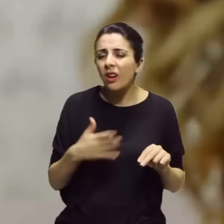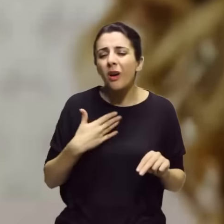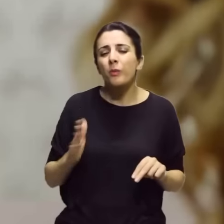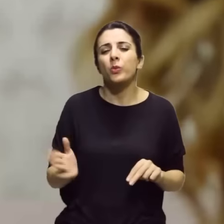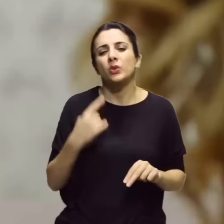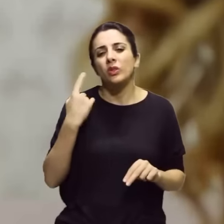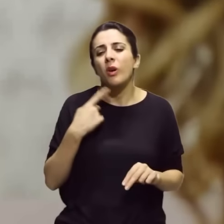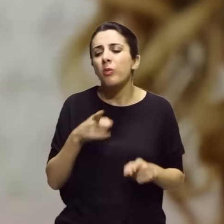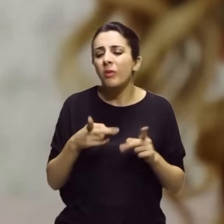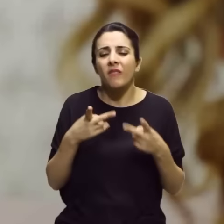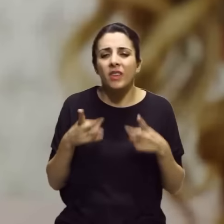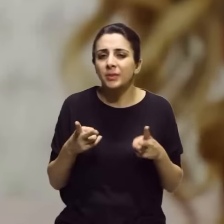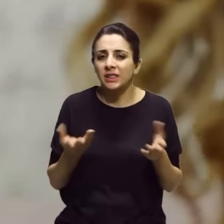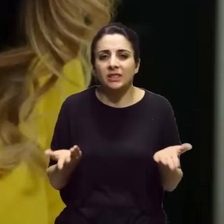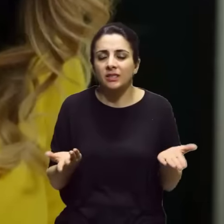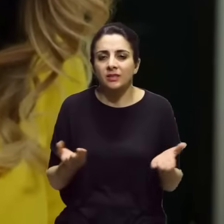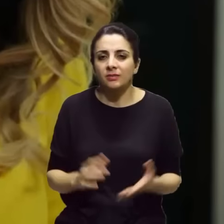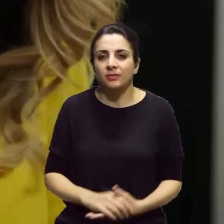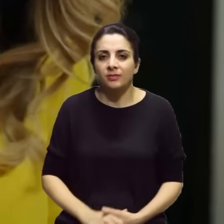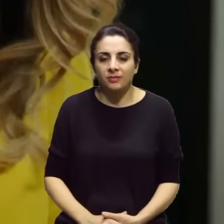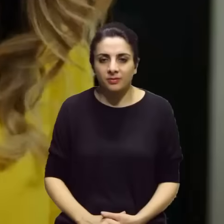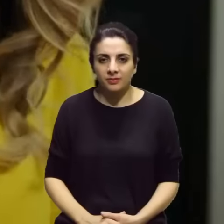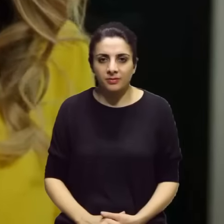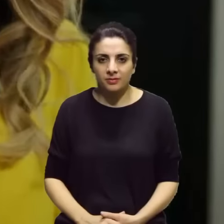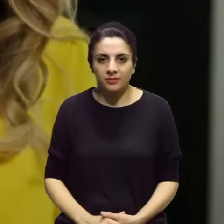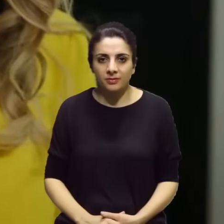ver dedim. Ha öyle ha böyle yani.